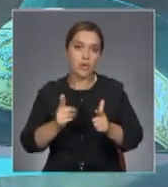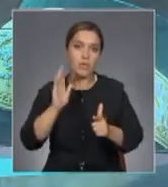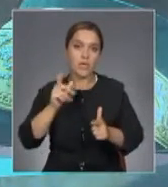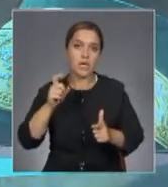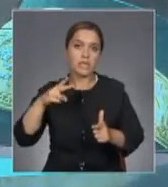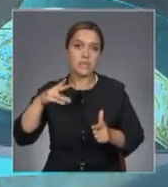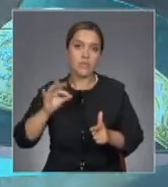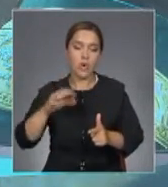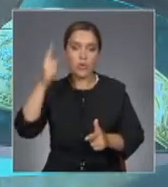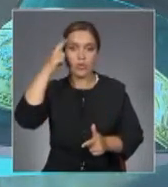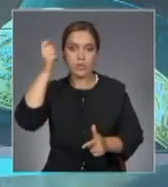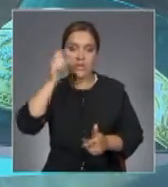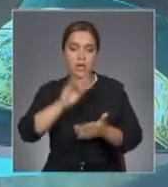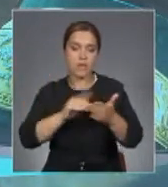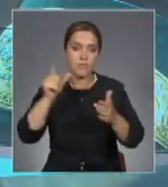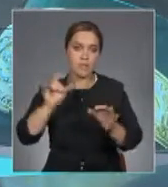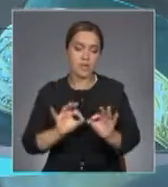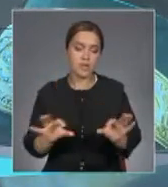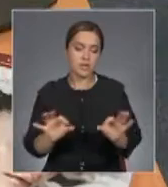«Экспо», узнала Марина Золотарева.